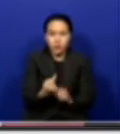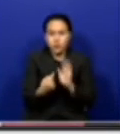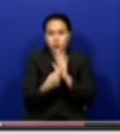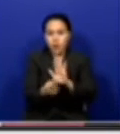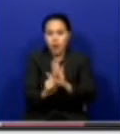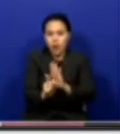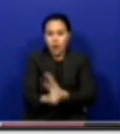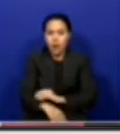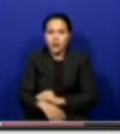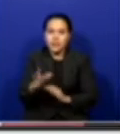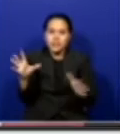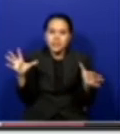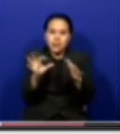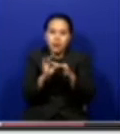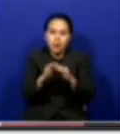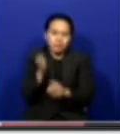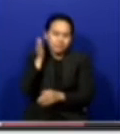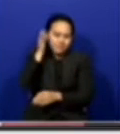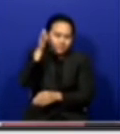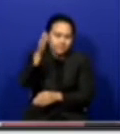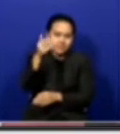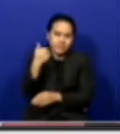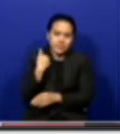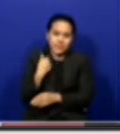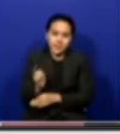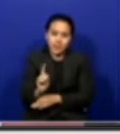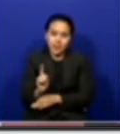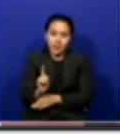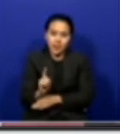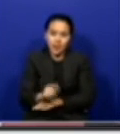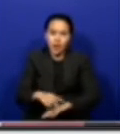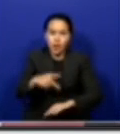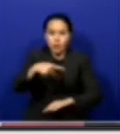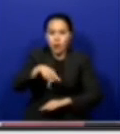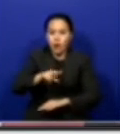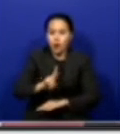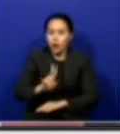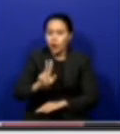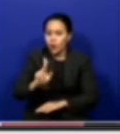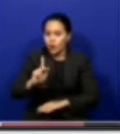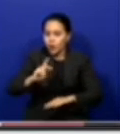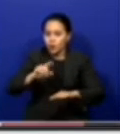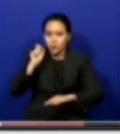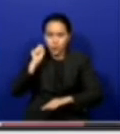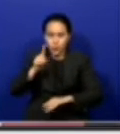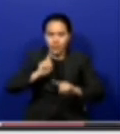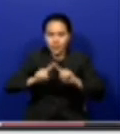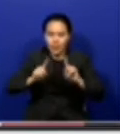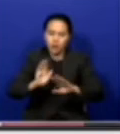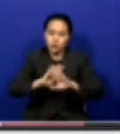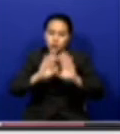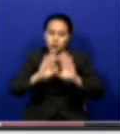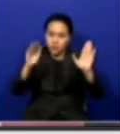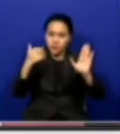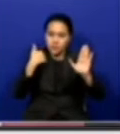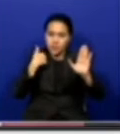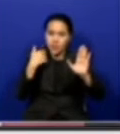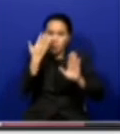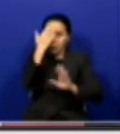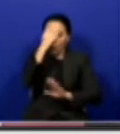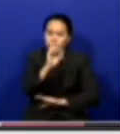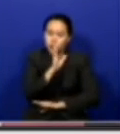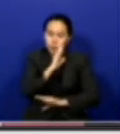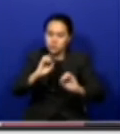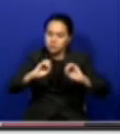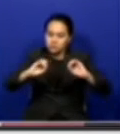งกำหนดการล่วงหน้าในการที่จะยกเลิกพ.ร.ก.ฉุกเฉินเป็นต้นเพราะถ้าหากไม่มีความชัดเจนแ